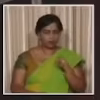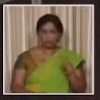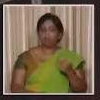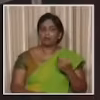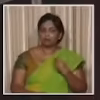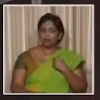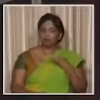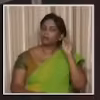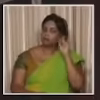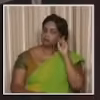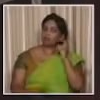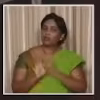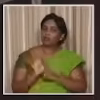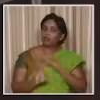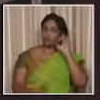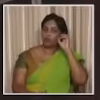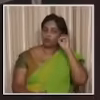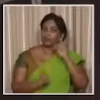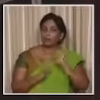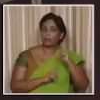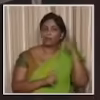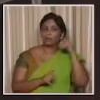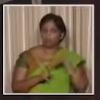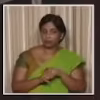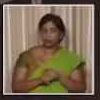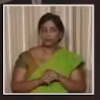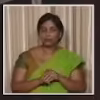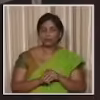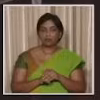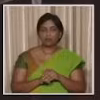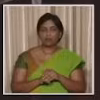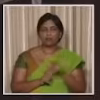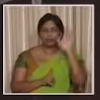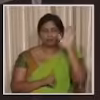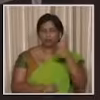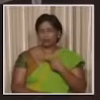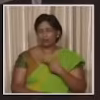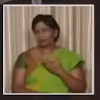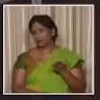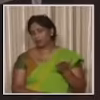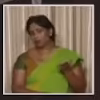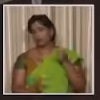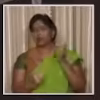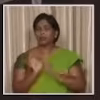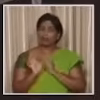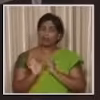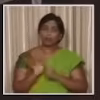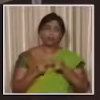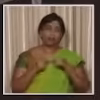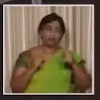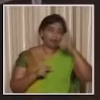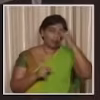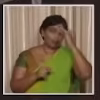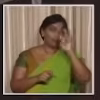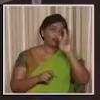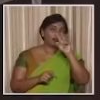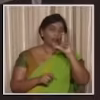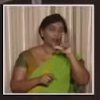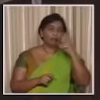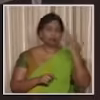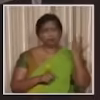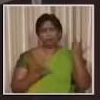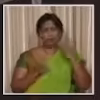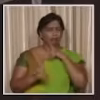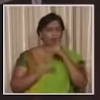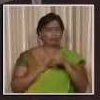අපි අහගෙන ඉඳියා හැමදාම උදේ පාර්ලිමේන්තුවට එනකොට අපිට අතනින් එනකොට පොඩි එන්න හිතෙන්නේ නැහැ. මොකද හැමදාම විපක්ෂ නායකතුමා 27 7ක්ද මොකද්ද